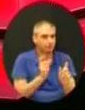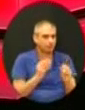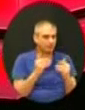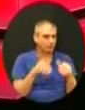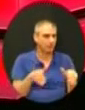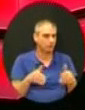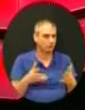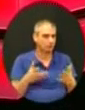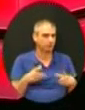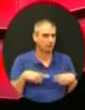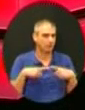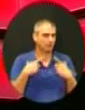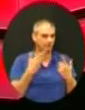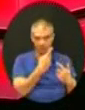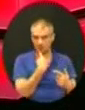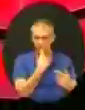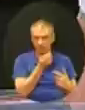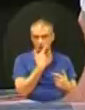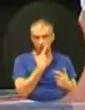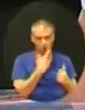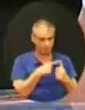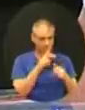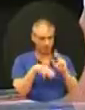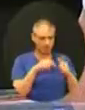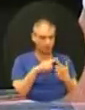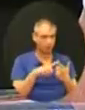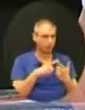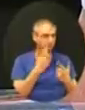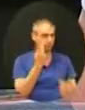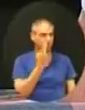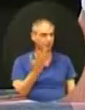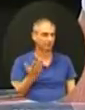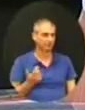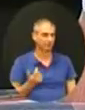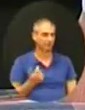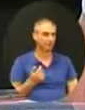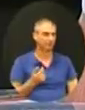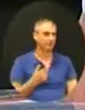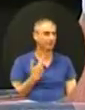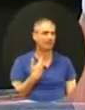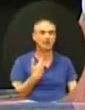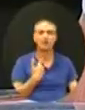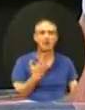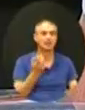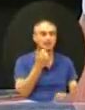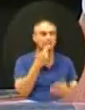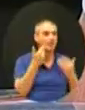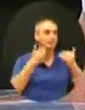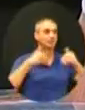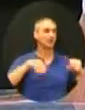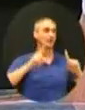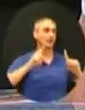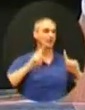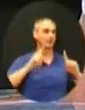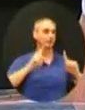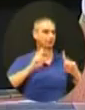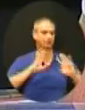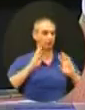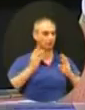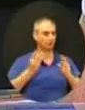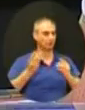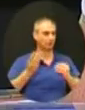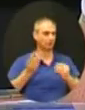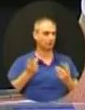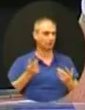בעלי נכות מתקיימים? אתה הזכרת את התרופות והטיפולים שהם כמובן, צריכים לקבל. אין נכה, אין כמעט נכה שאין לו תיק